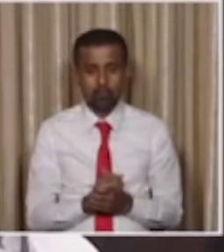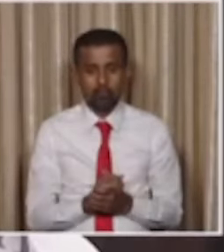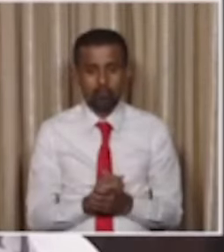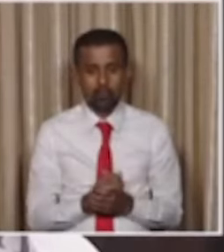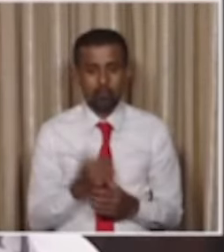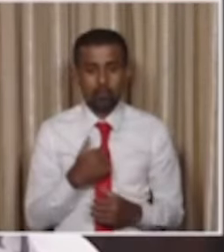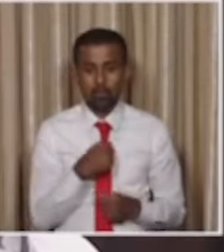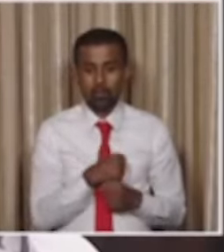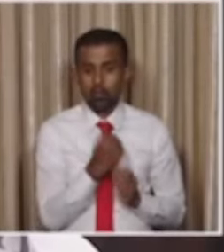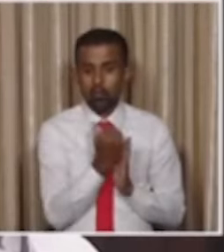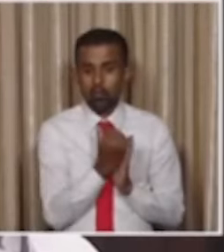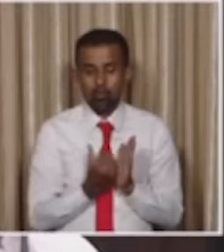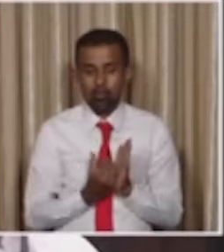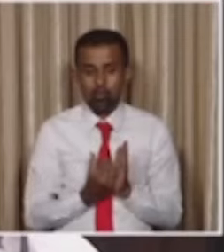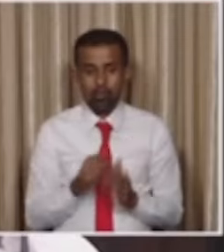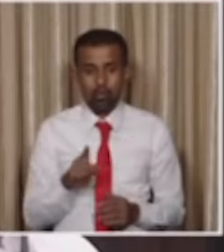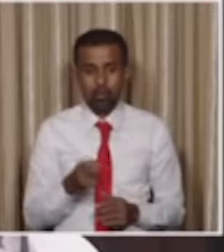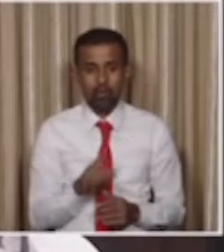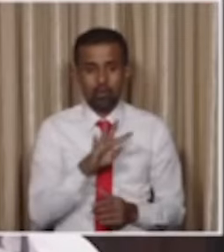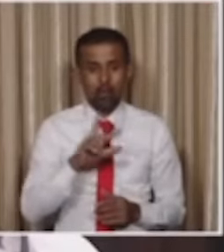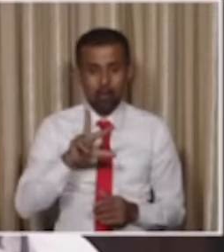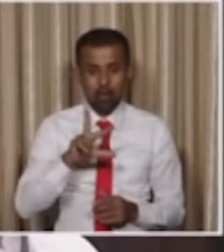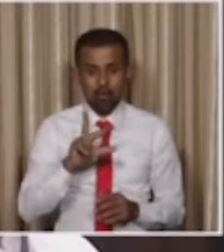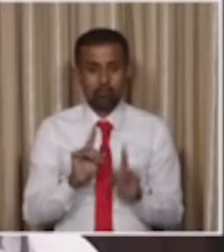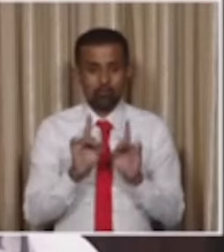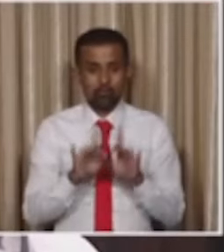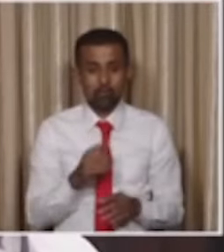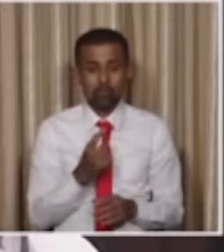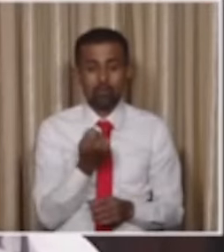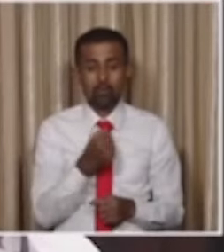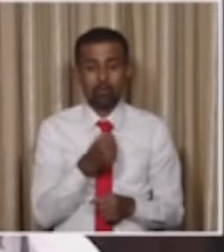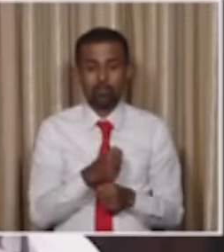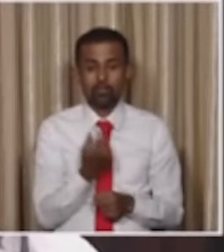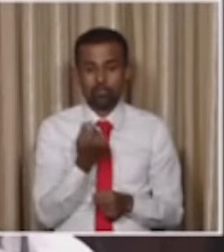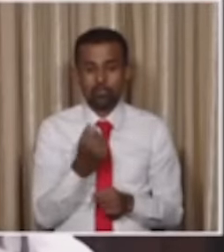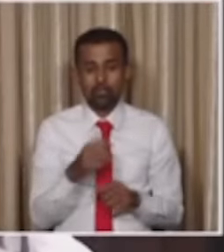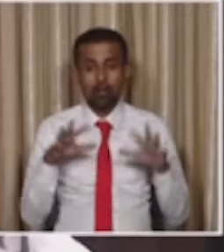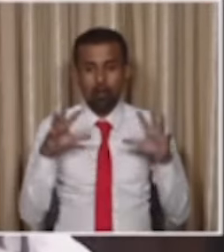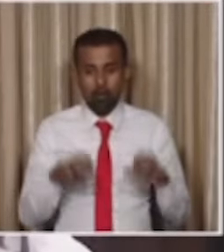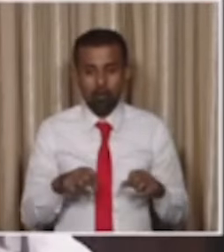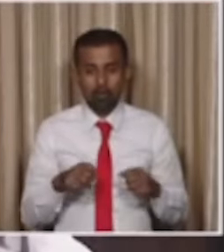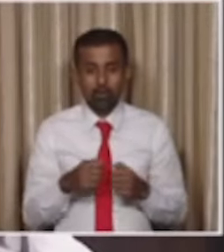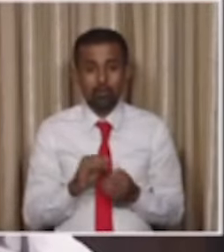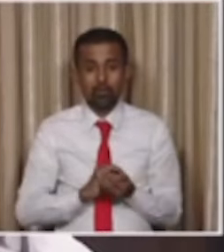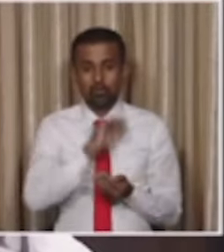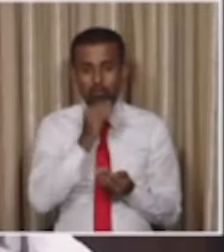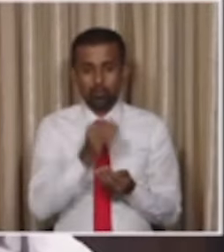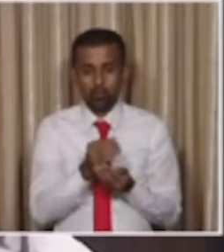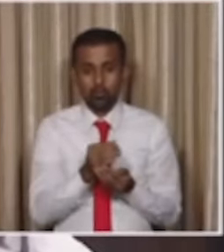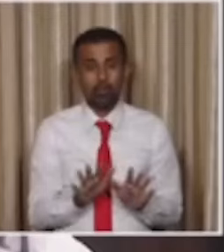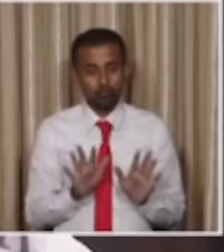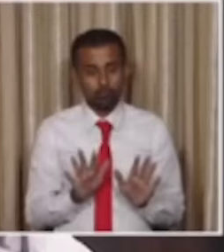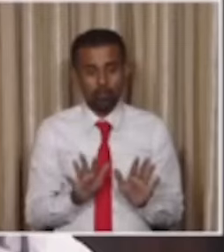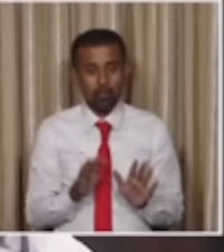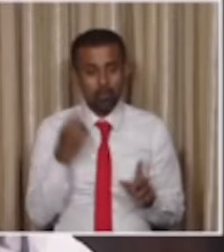අපේ ආණ්ඩුක්‍රම ව්‍යවස්ථාවේ 148 වගන්ති යටතේ පබ්ලික් ෆයිනෑන්ස් කියන එකට අයිතිවන්නේ ඒකාබද්ධ අරමුදල පමණයි කියන මතය